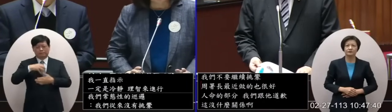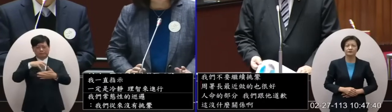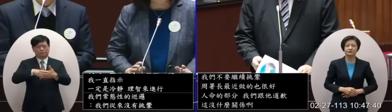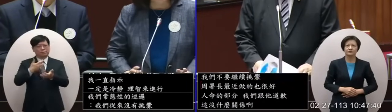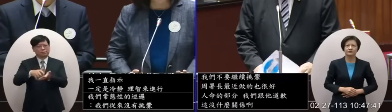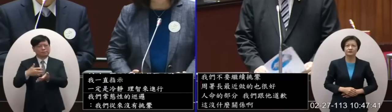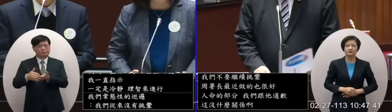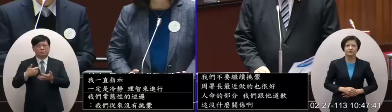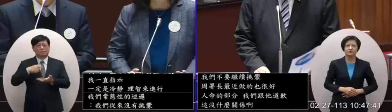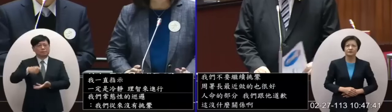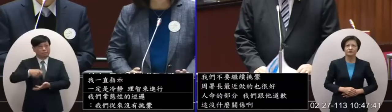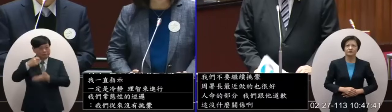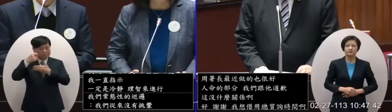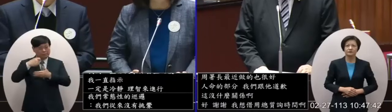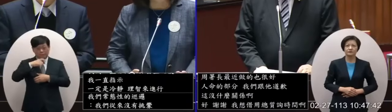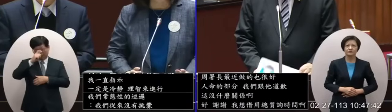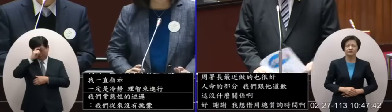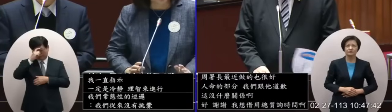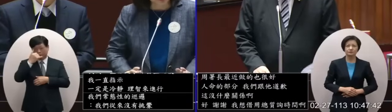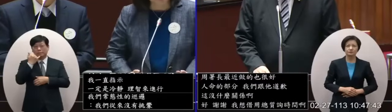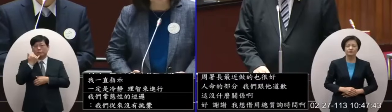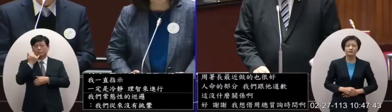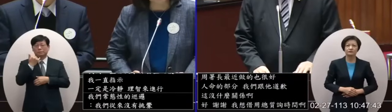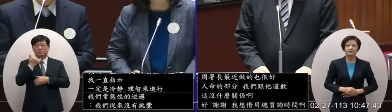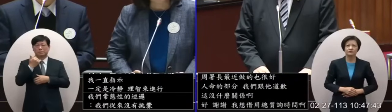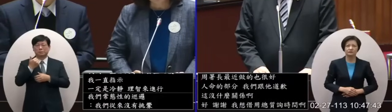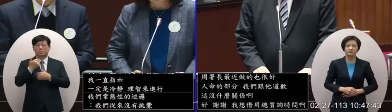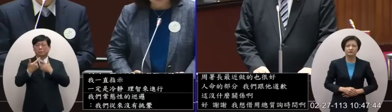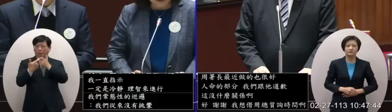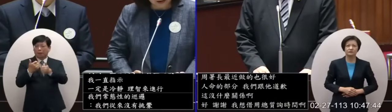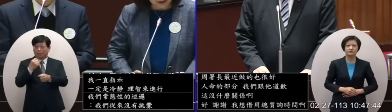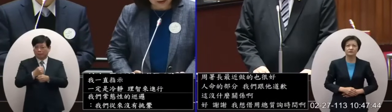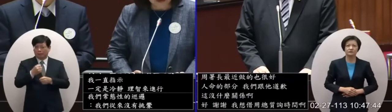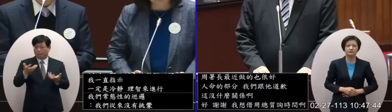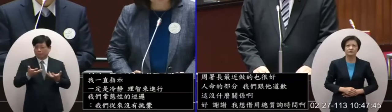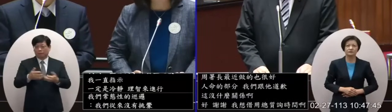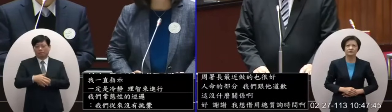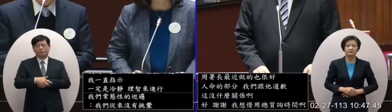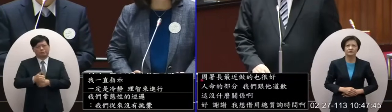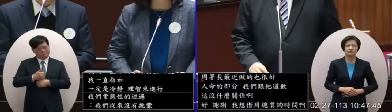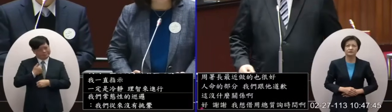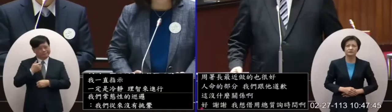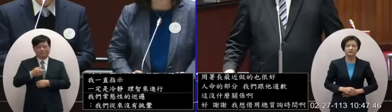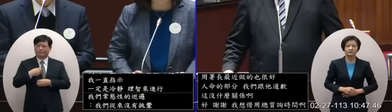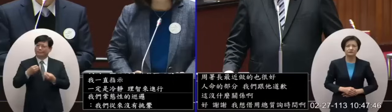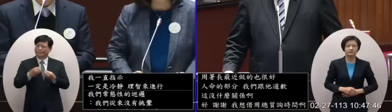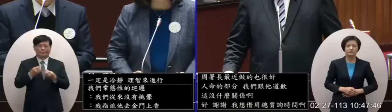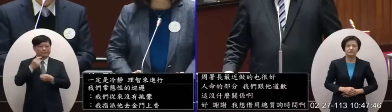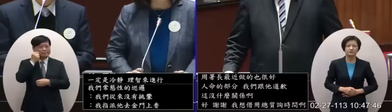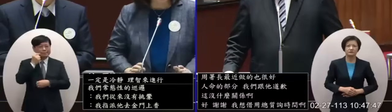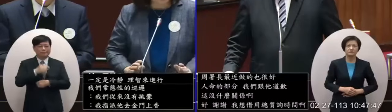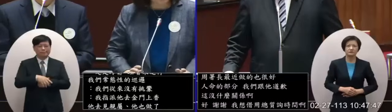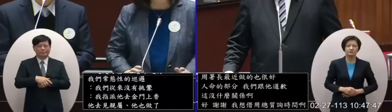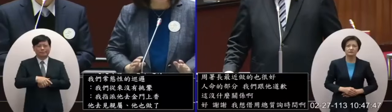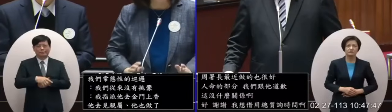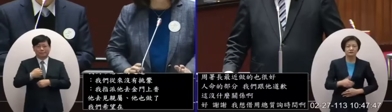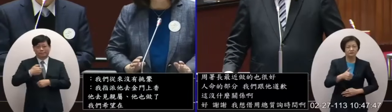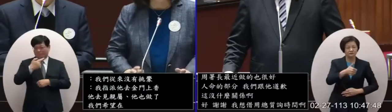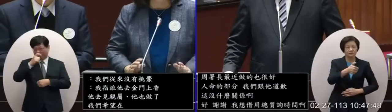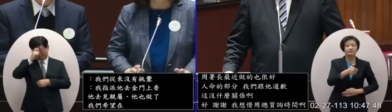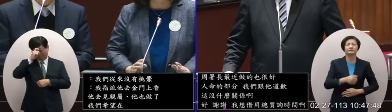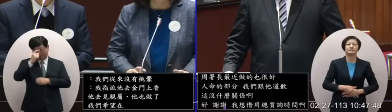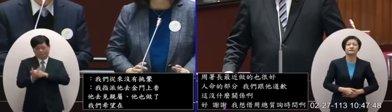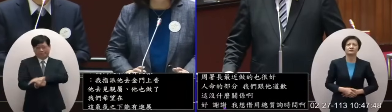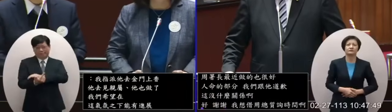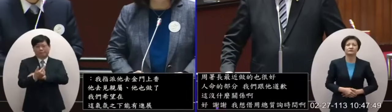多提出来希望我们去做的事情，事实上真的是很难。那我们很希望， 谢谢， 很